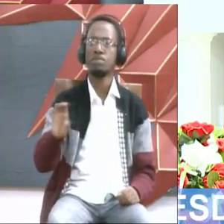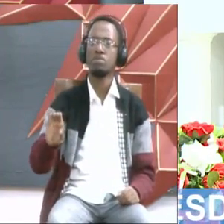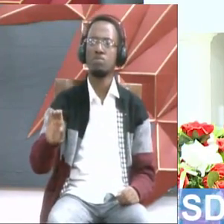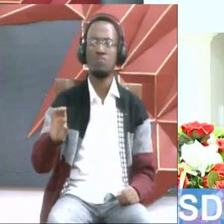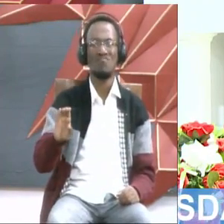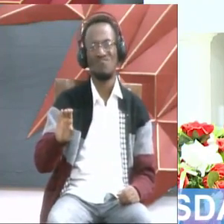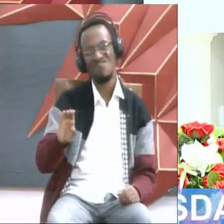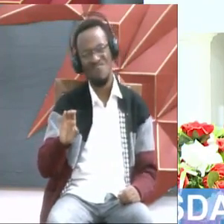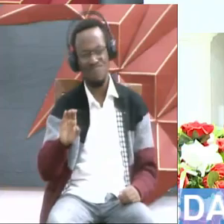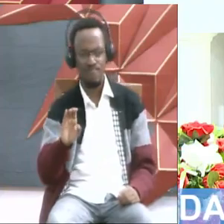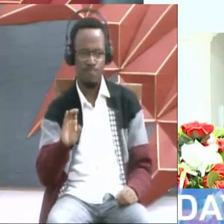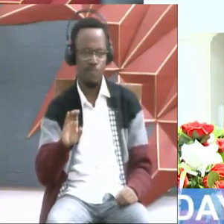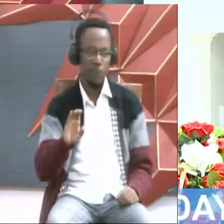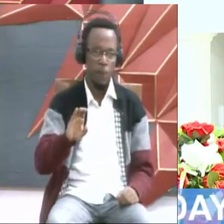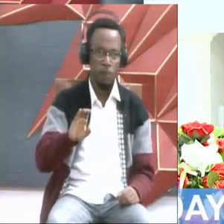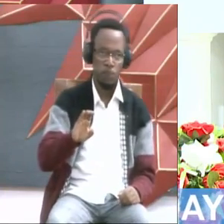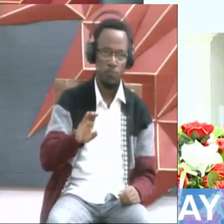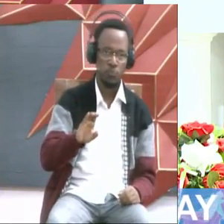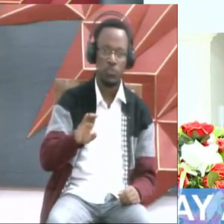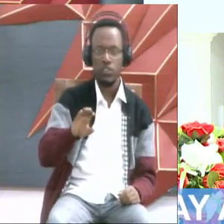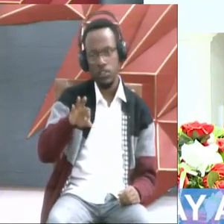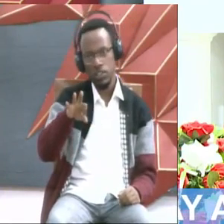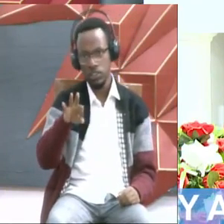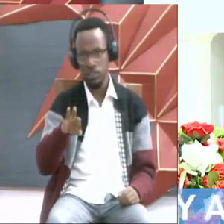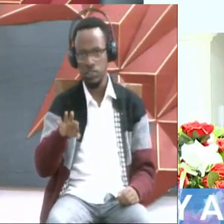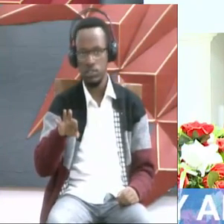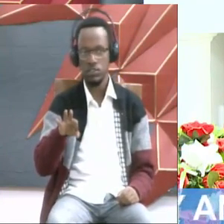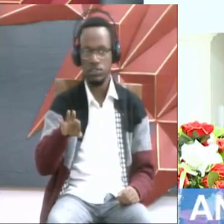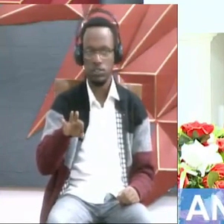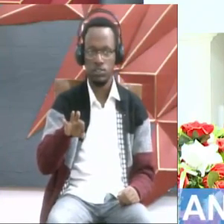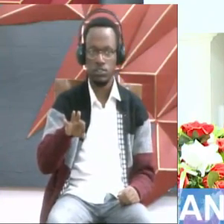étaient Ils étaient assemblés ensemble dans un même lieu.